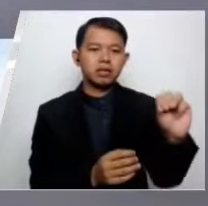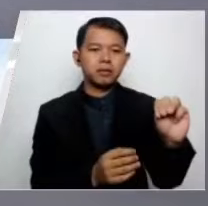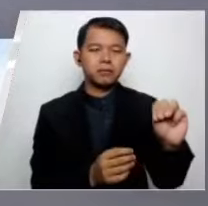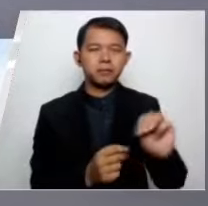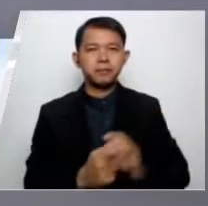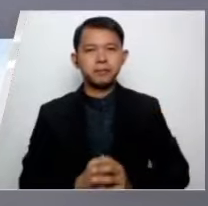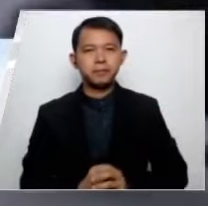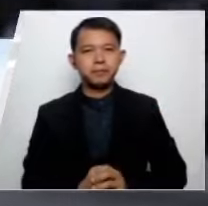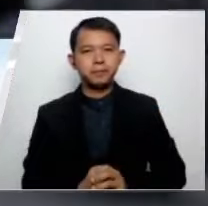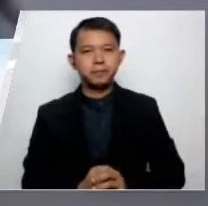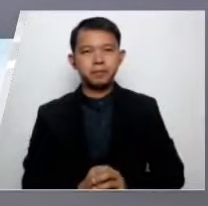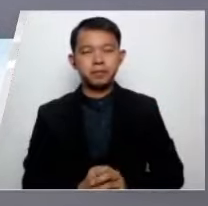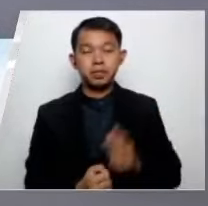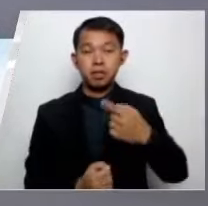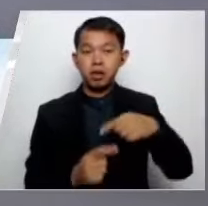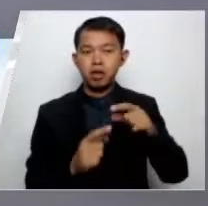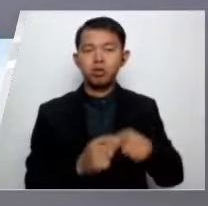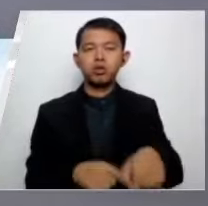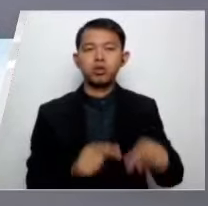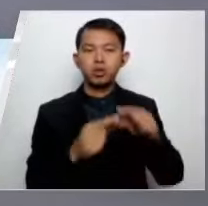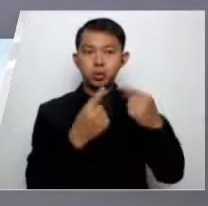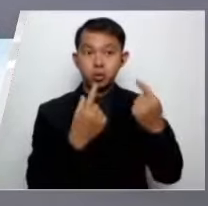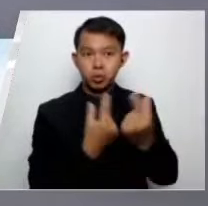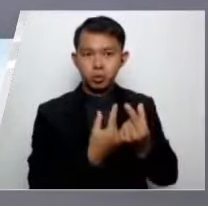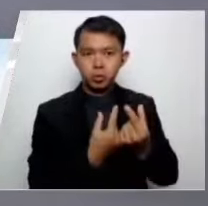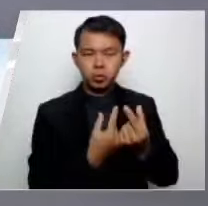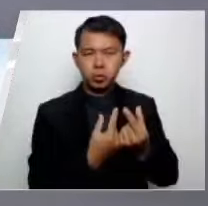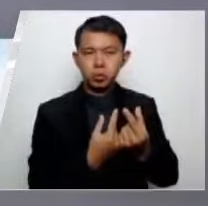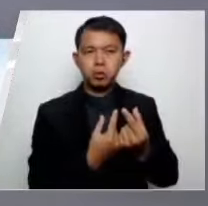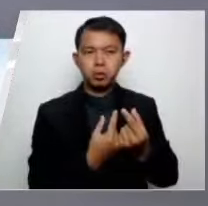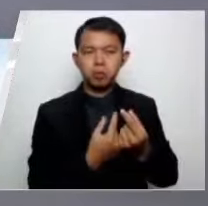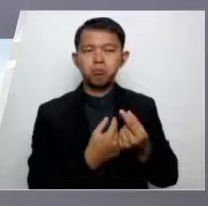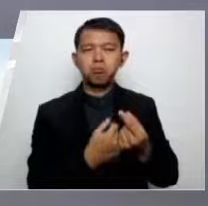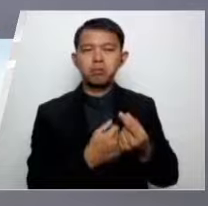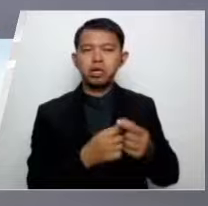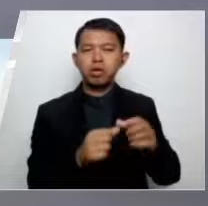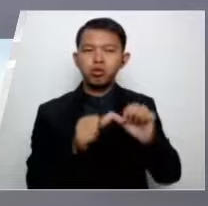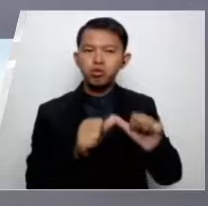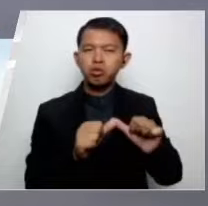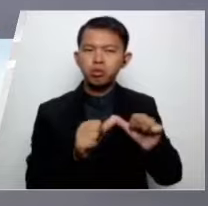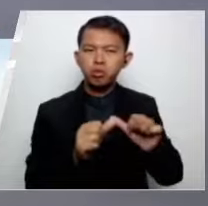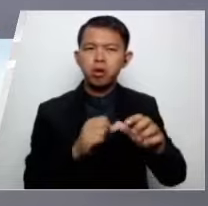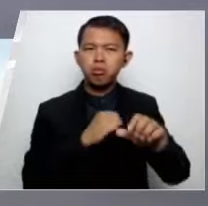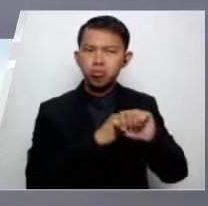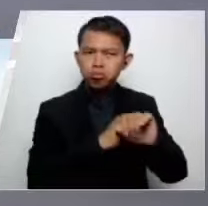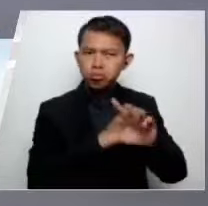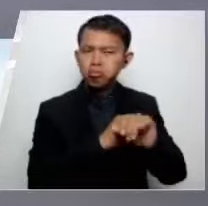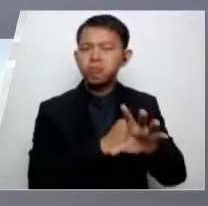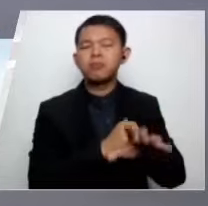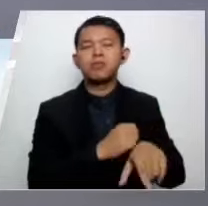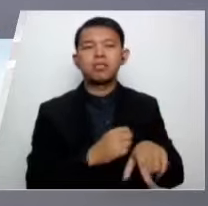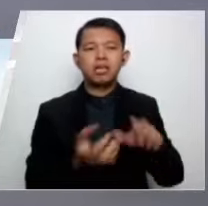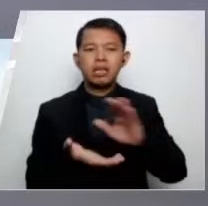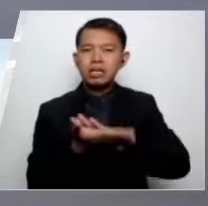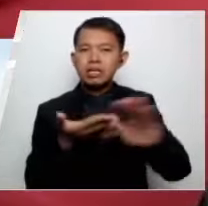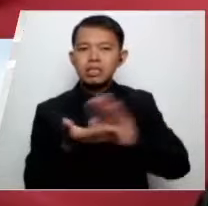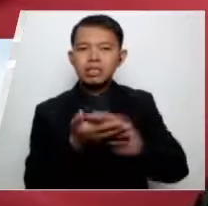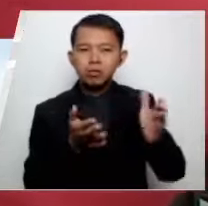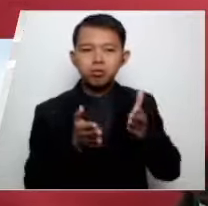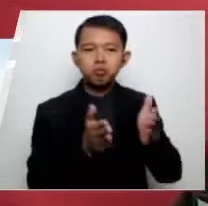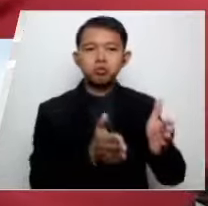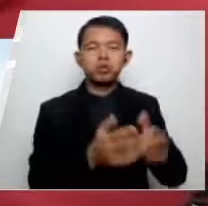Strike force na mag-intay ang clearing operations natin not only limited to the mabuhay lanes but also to the major tor